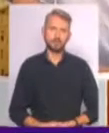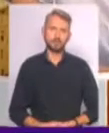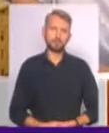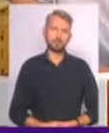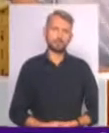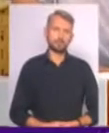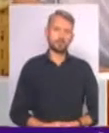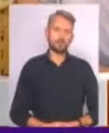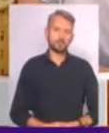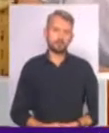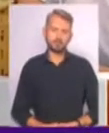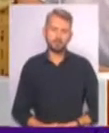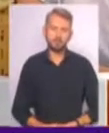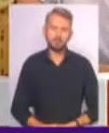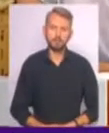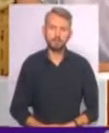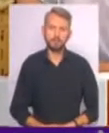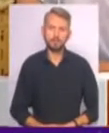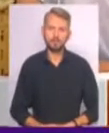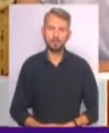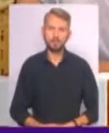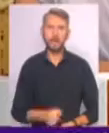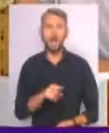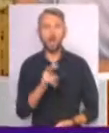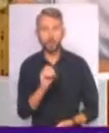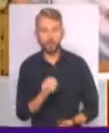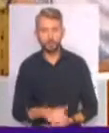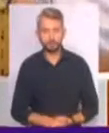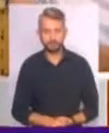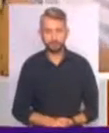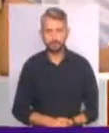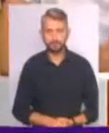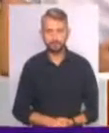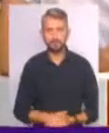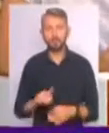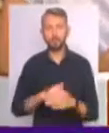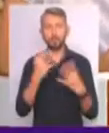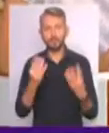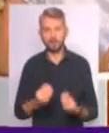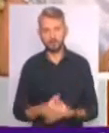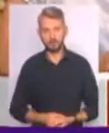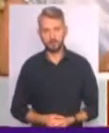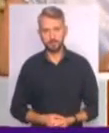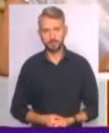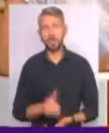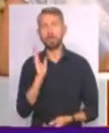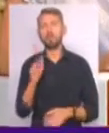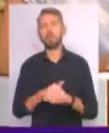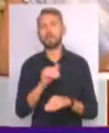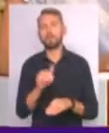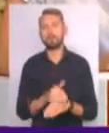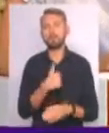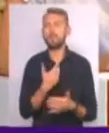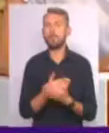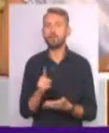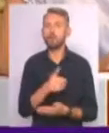Щось говорить. Якщо можна ще... Ні, не можна голосніше. Алло? О, да. Чуємо, добре, будь ласка. Добрий день. Добре. Будьте добрі, я от що